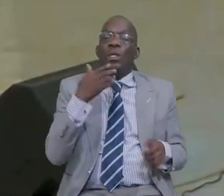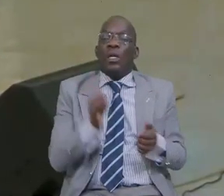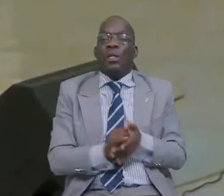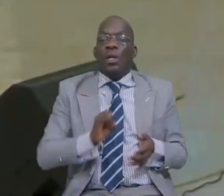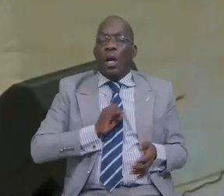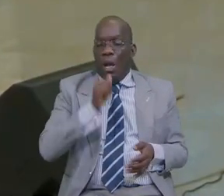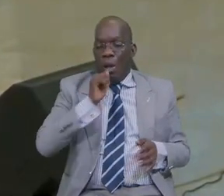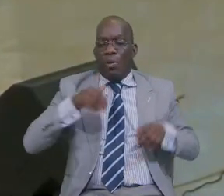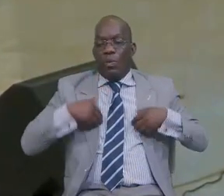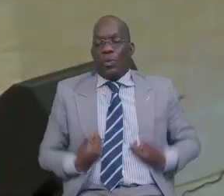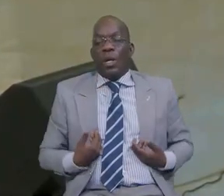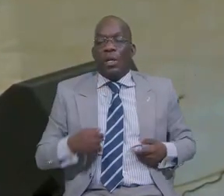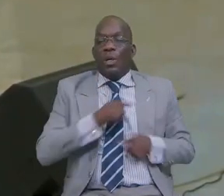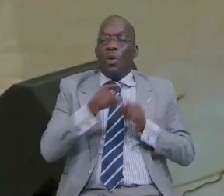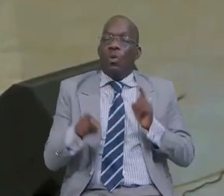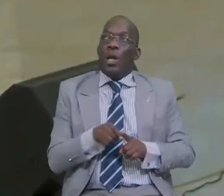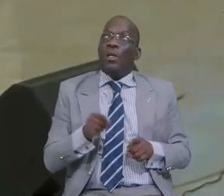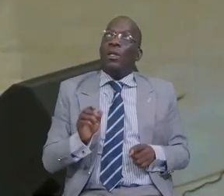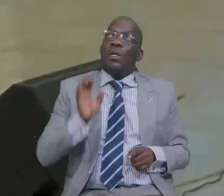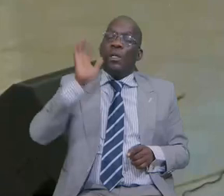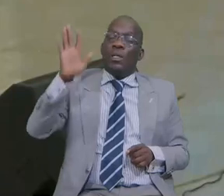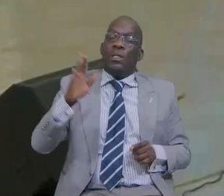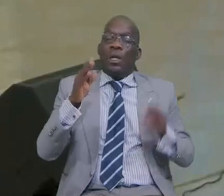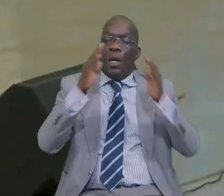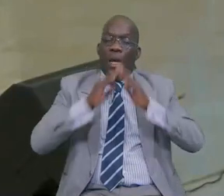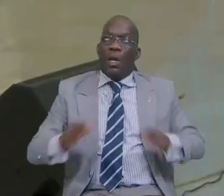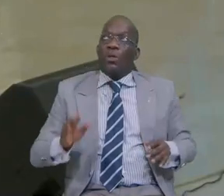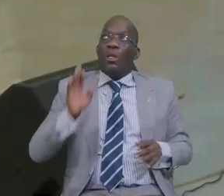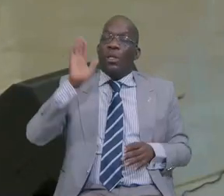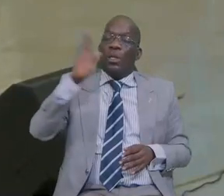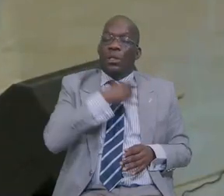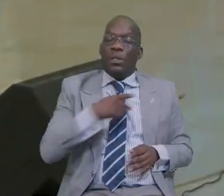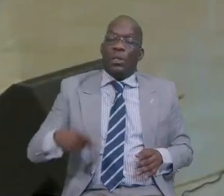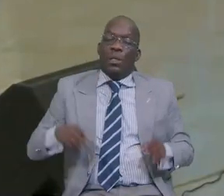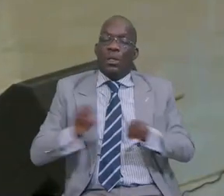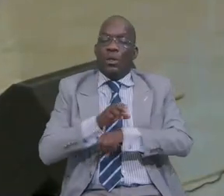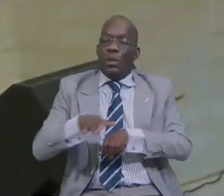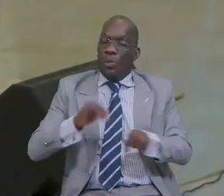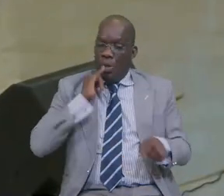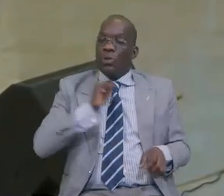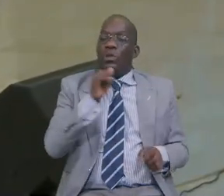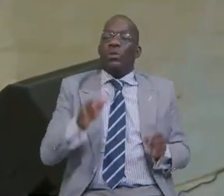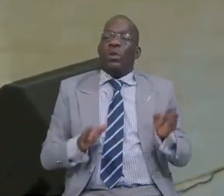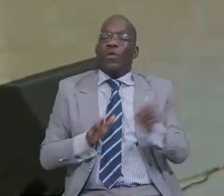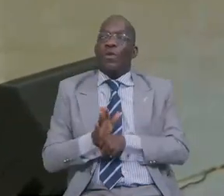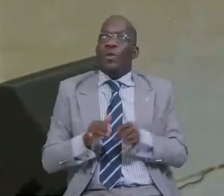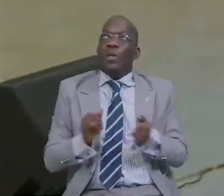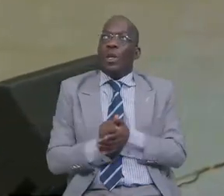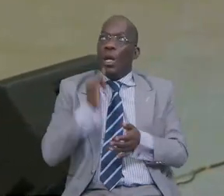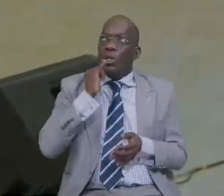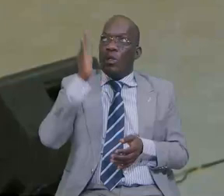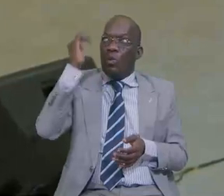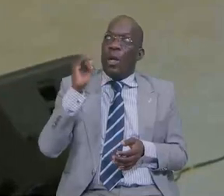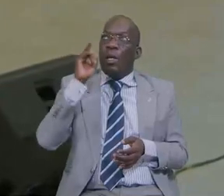je suis fatigué. Comment tu peux être fatigué quand sa maison, quand son royaume n'est pas encore rempli? C'est pourquoi il